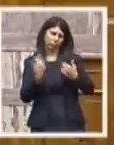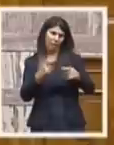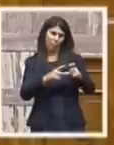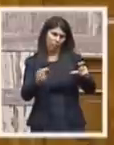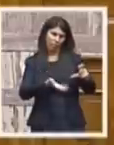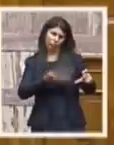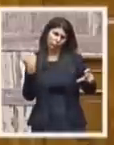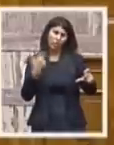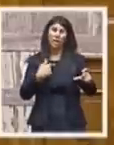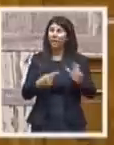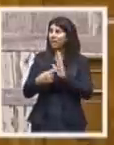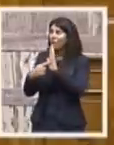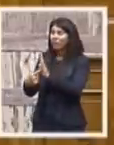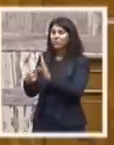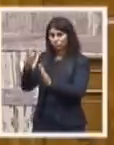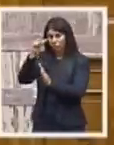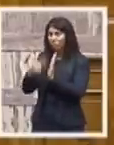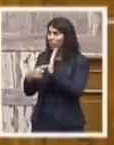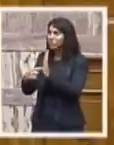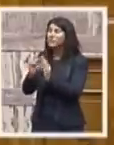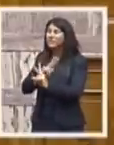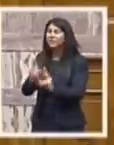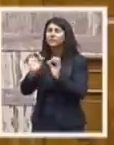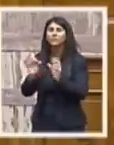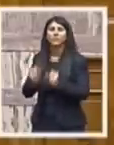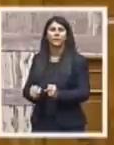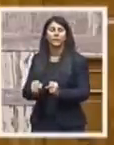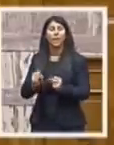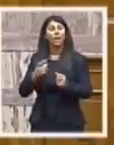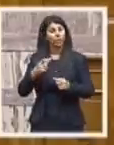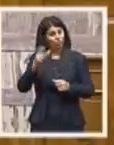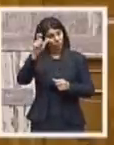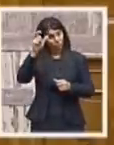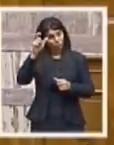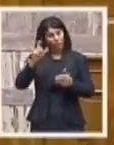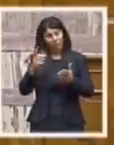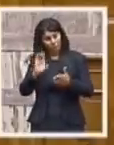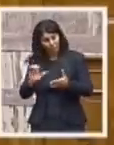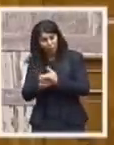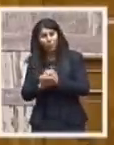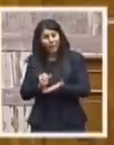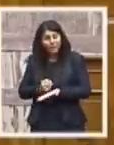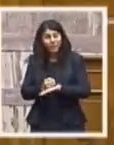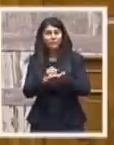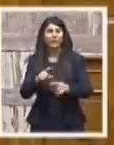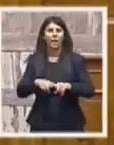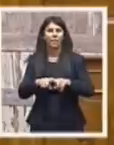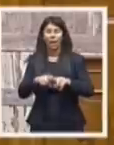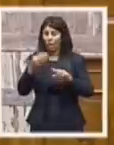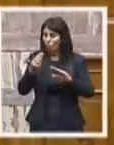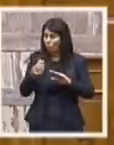της στην Ευρωπαϊκή Ένωση. Οφείλει να στηρίξει την Ελλάδα στην κατάσταση αυτή, ουσιαστικά και όχι